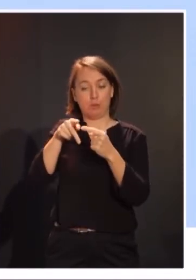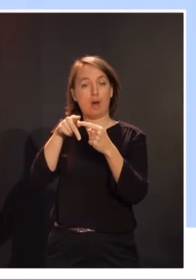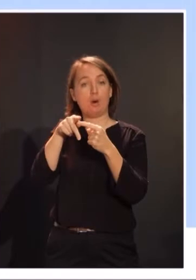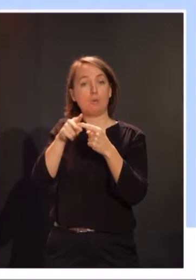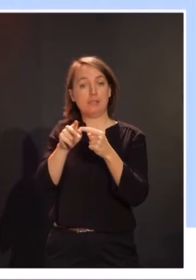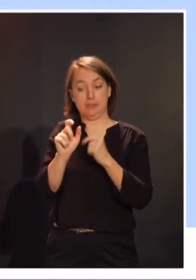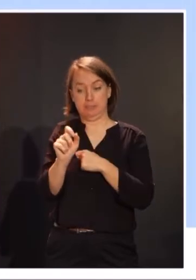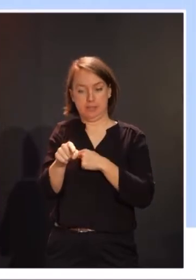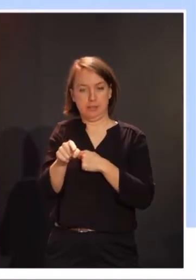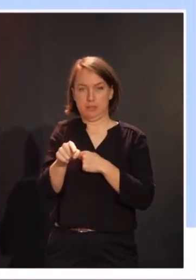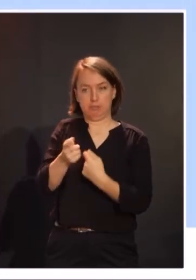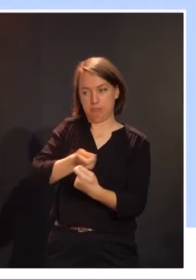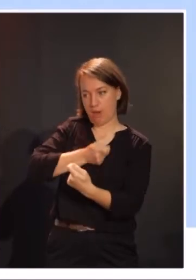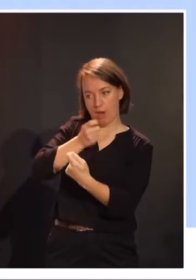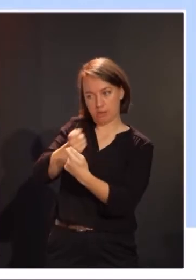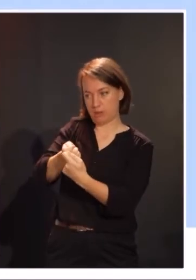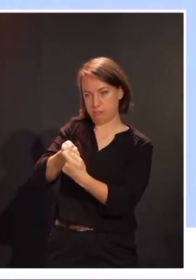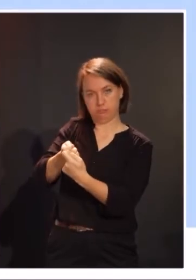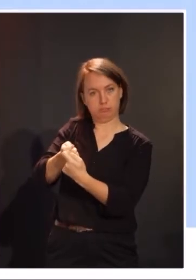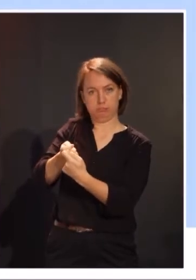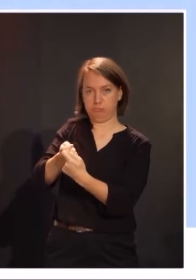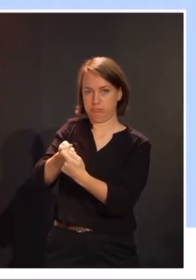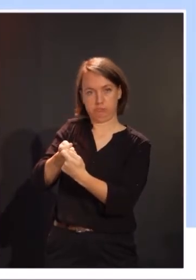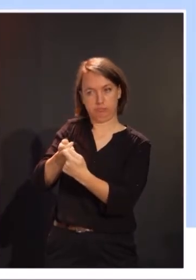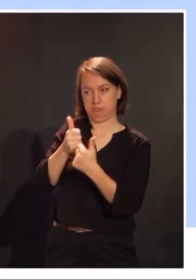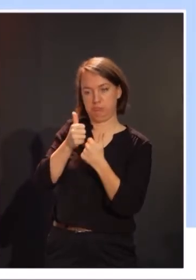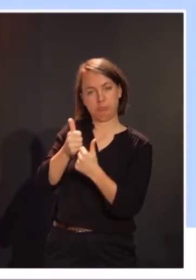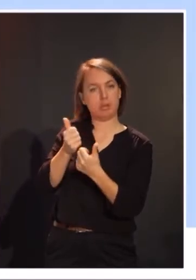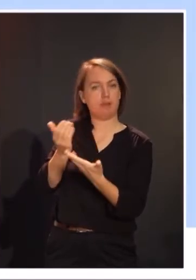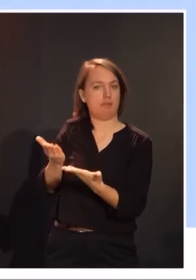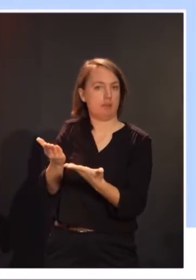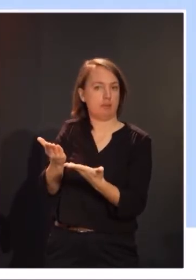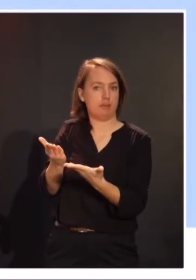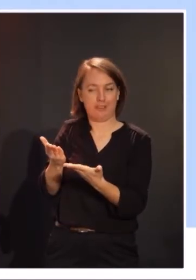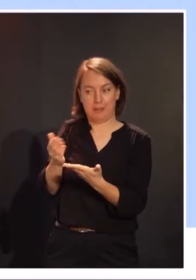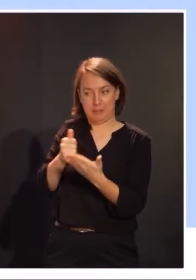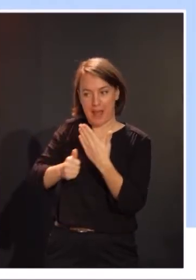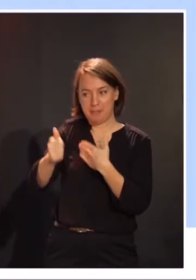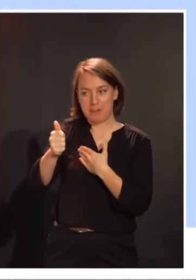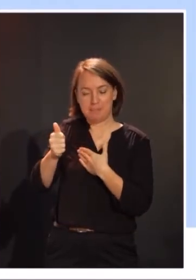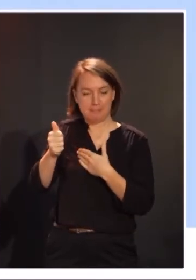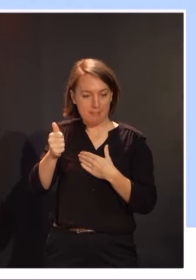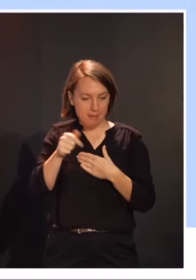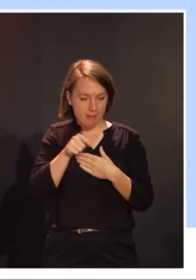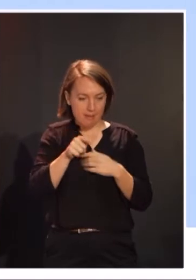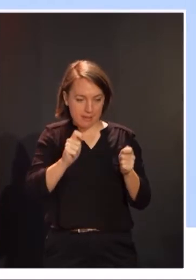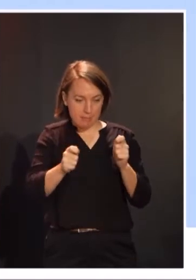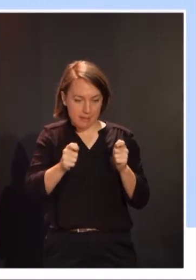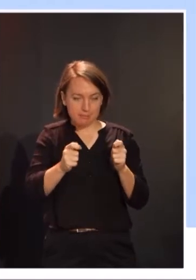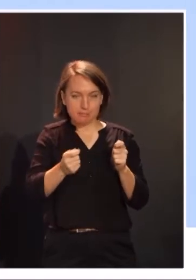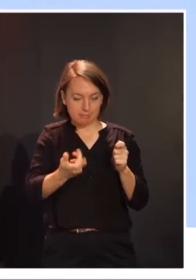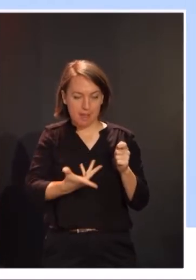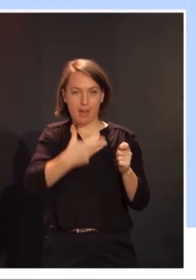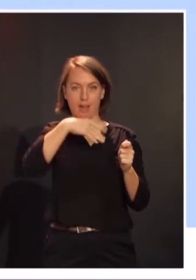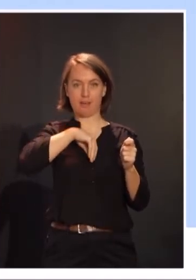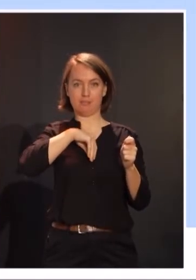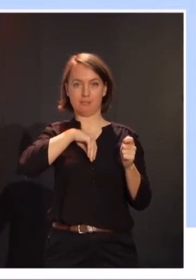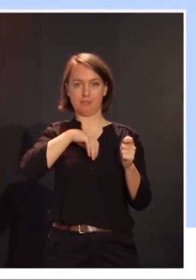en fait pour Eva et pour lequel l'appropriation semblait quand même plus